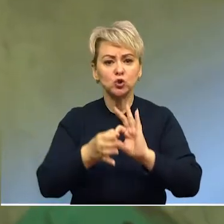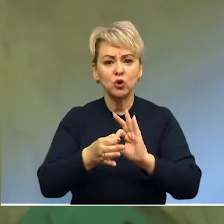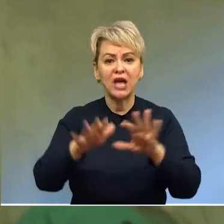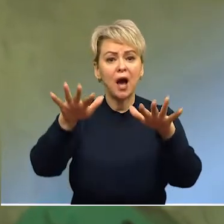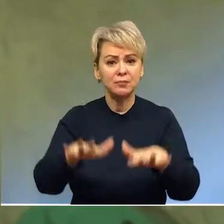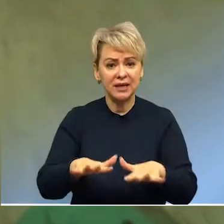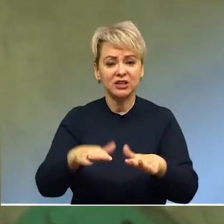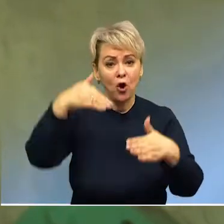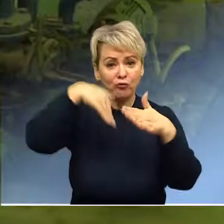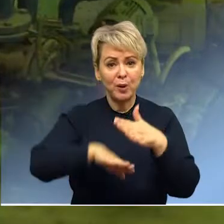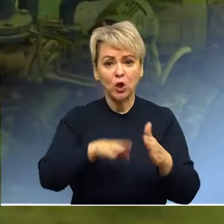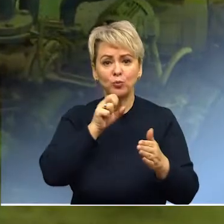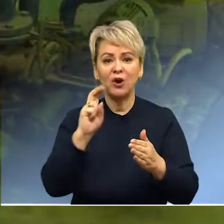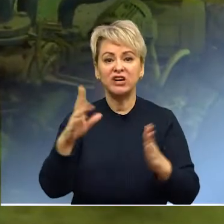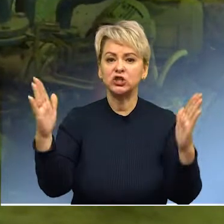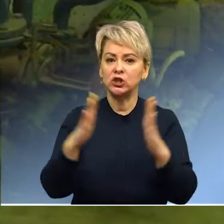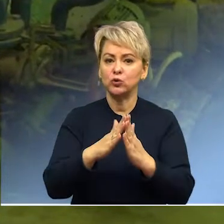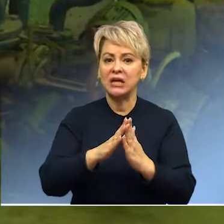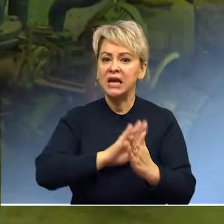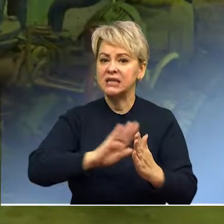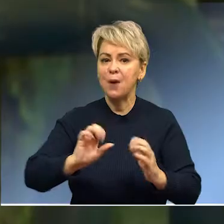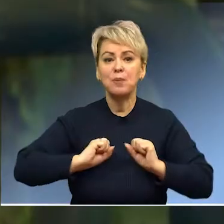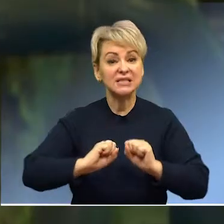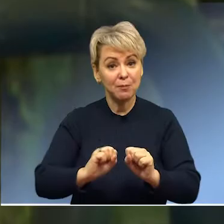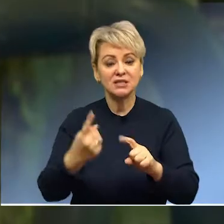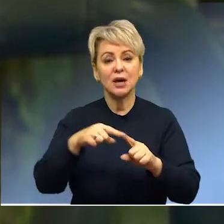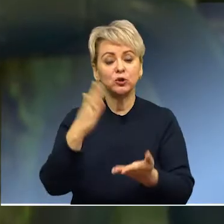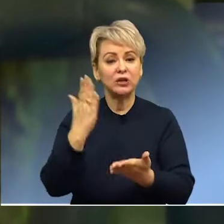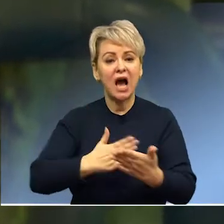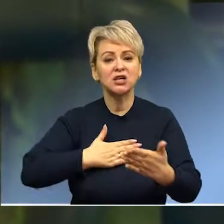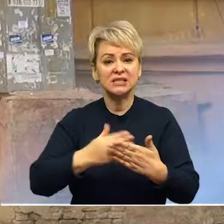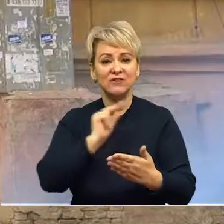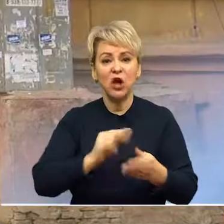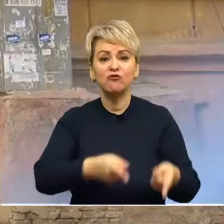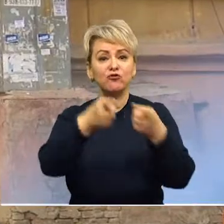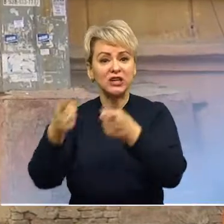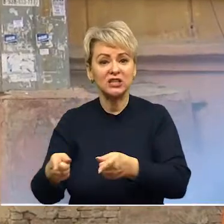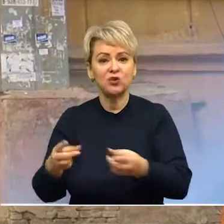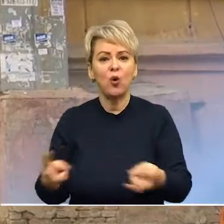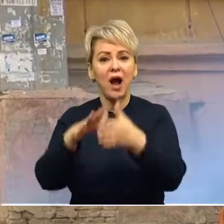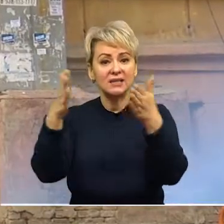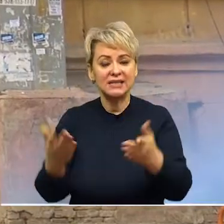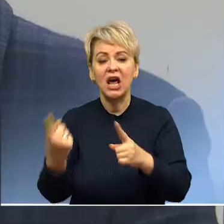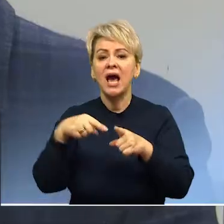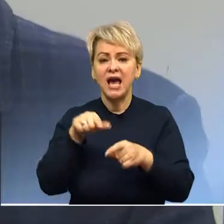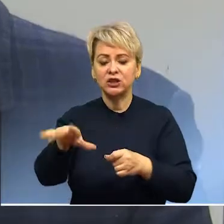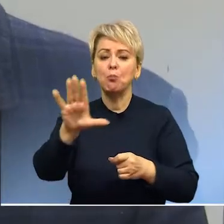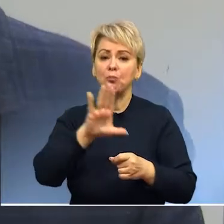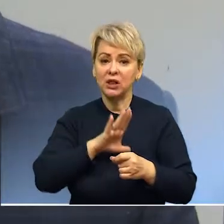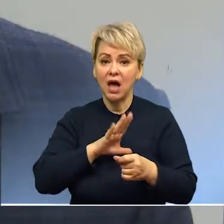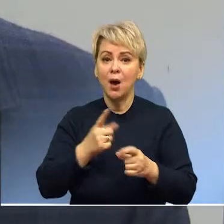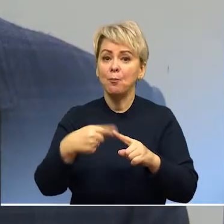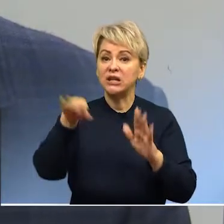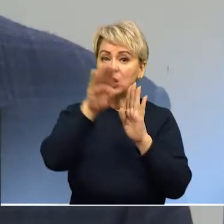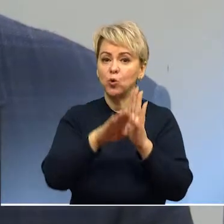коммунальный объект в подвале многоквартирного дома небезопасно. Поэтому идет активная работа по выносу котельных. Данная котельная была по